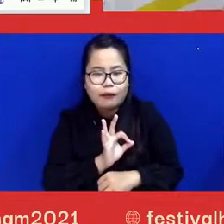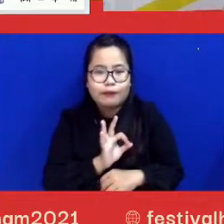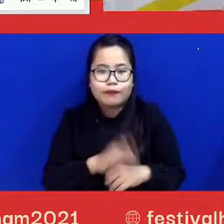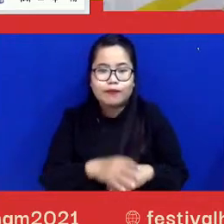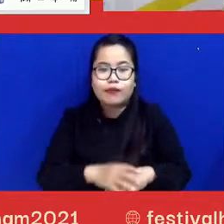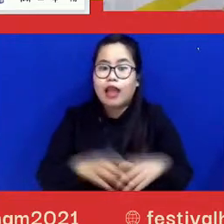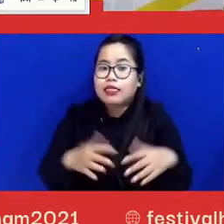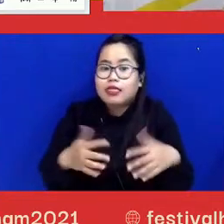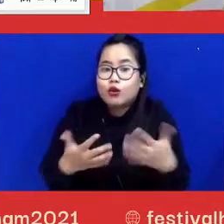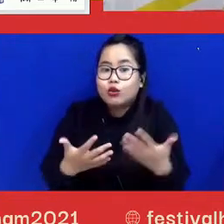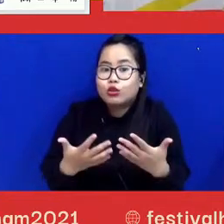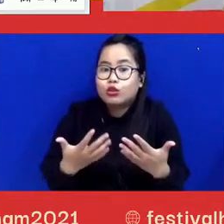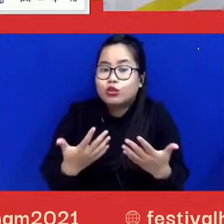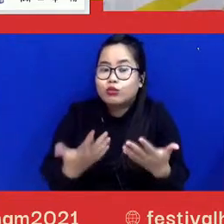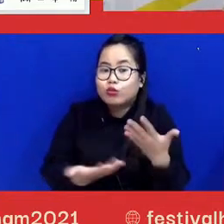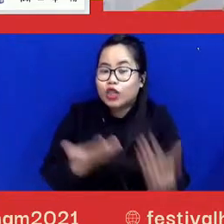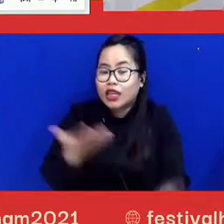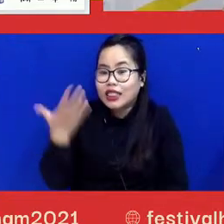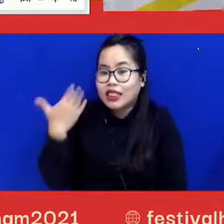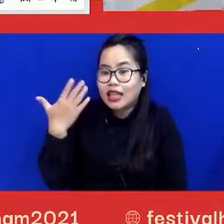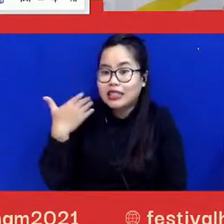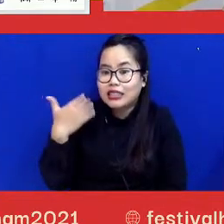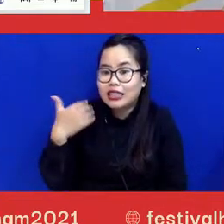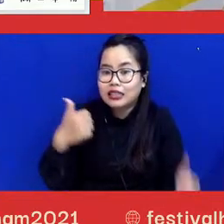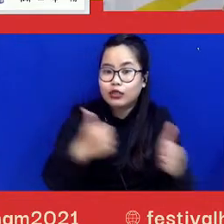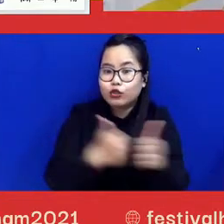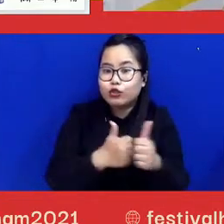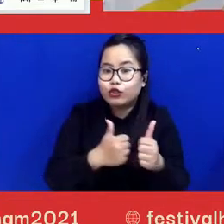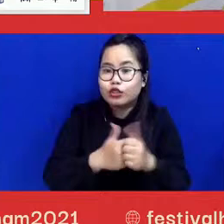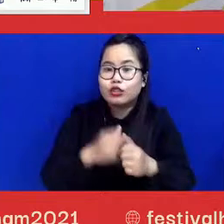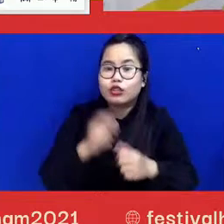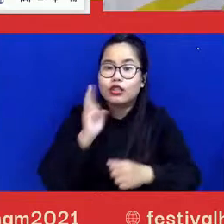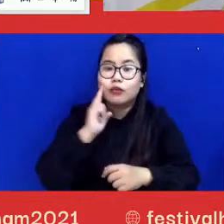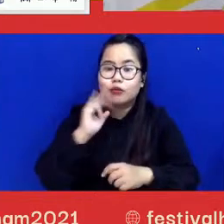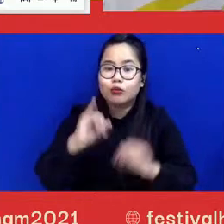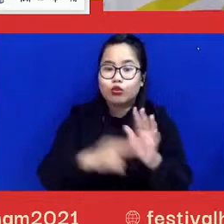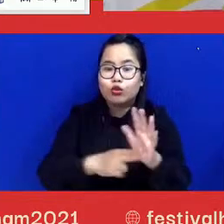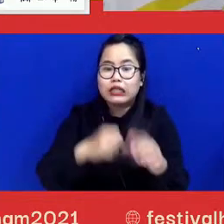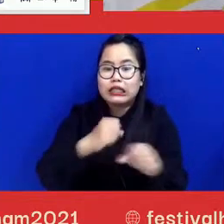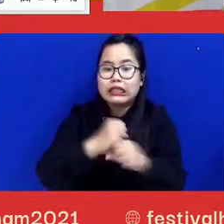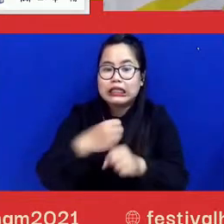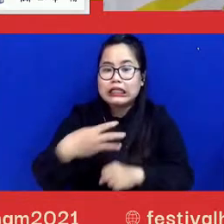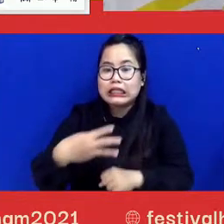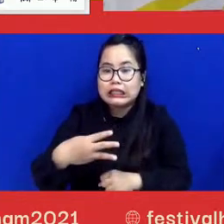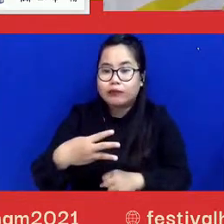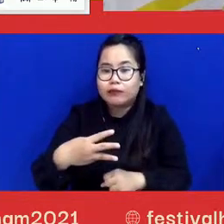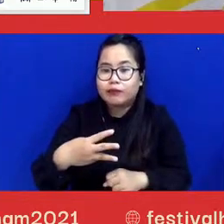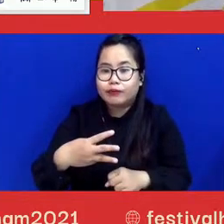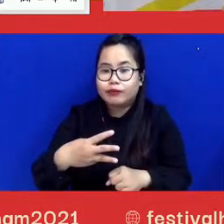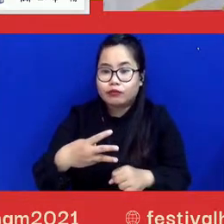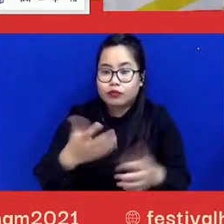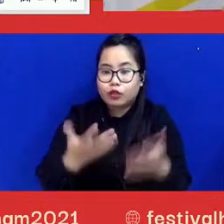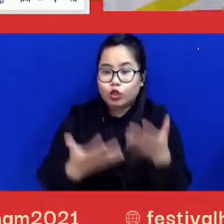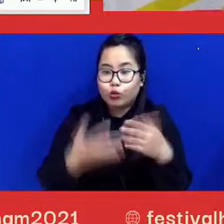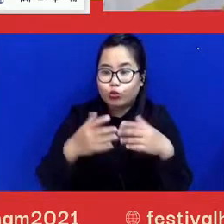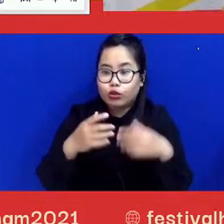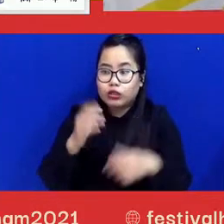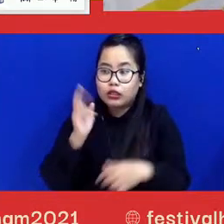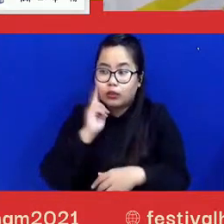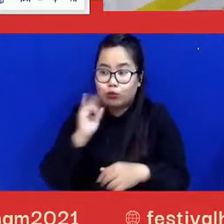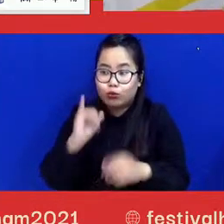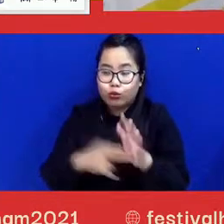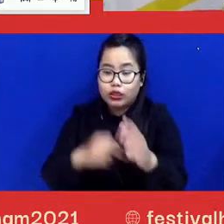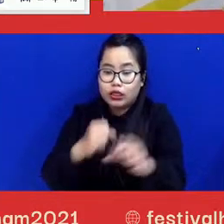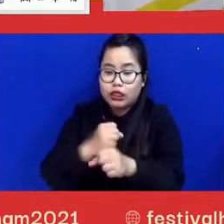Atau tadi yang ikut Bu Inga, Ibu Inga. Ibu Inga bisa buka mikrofon